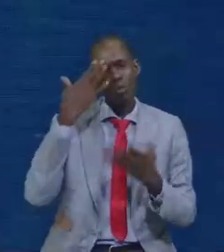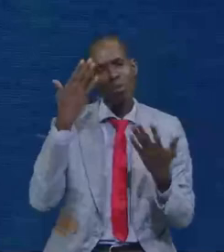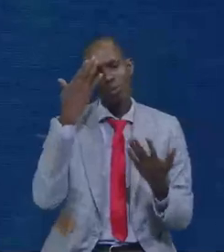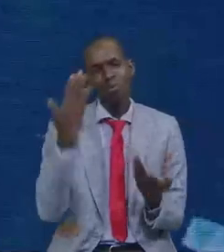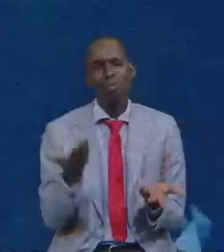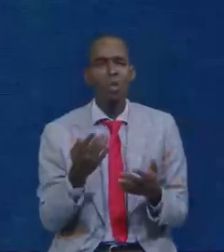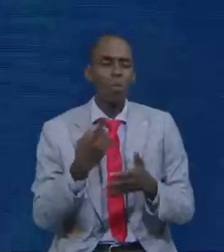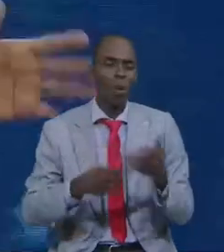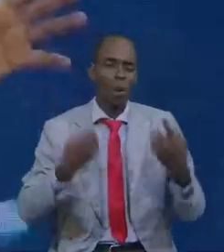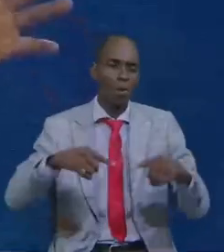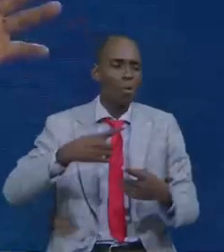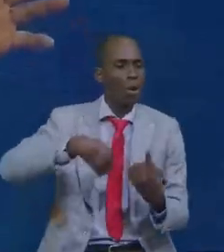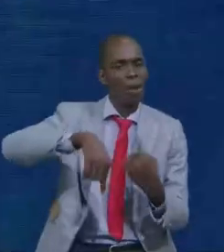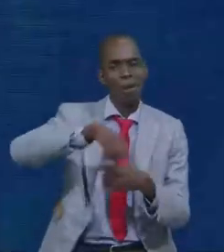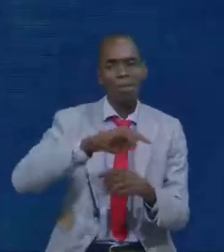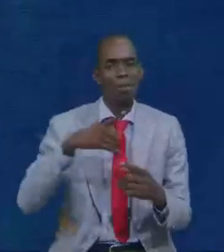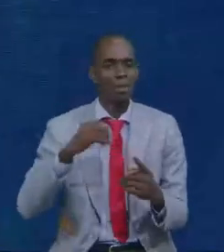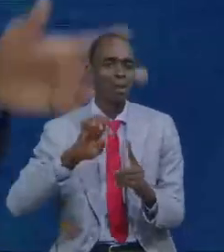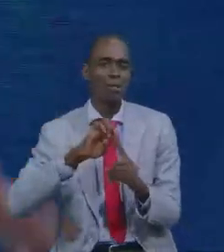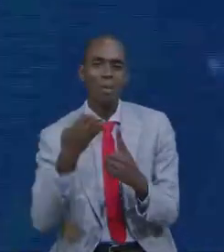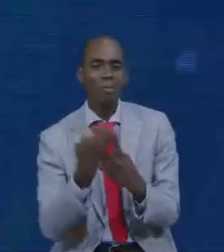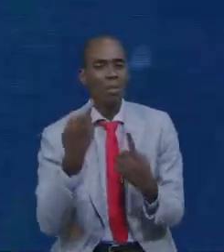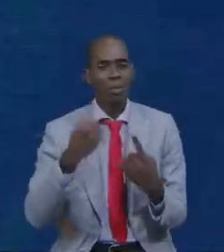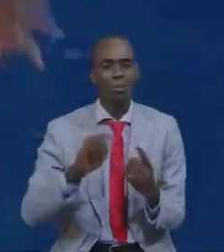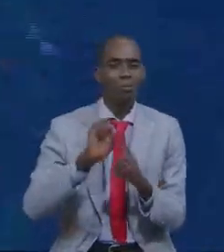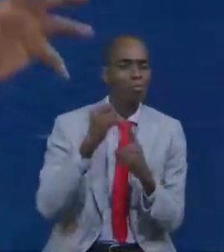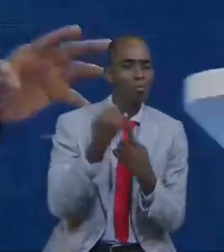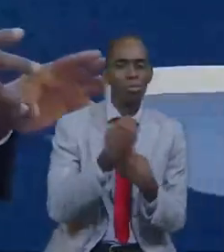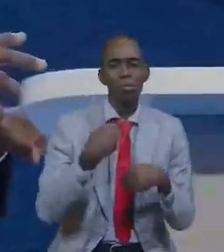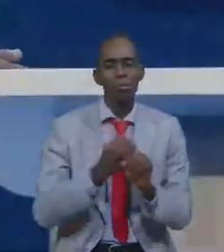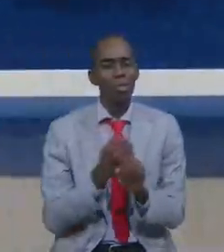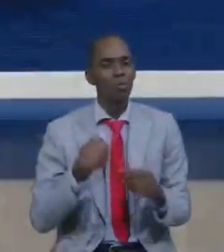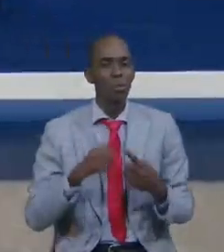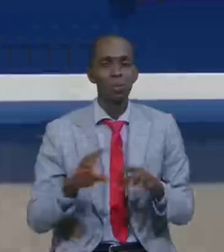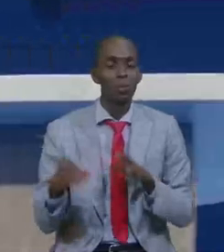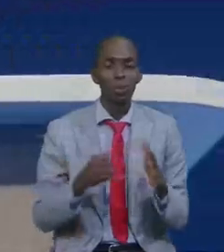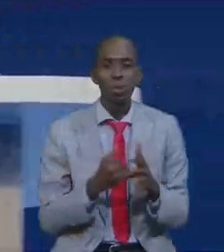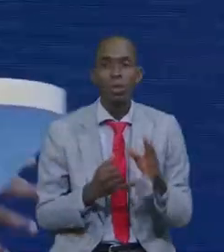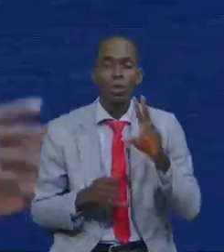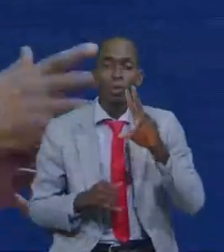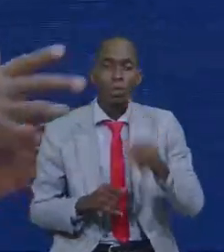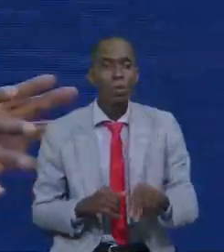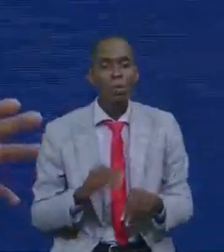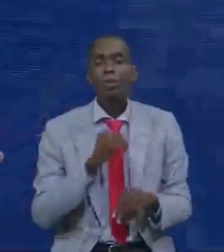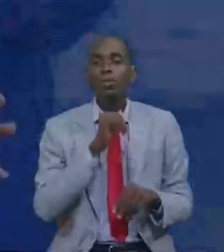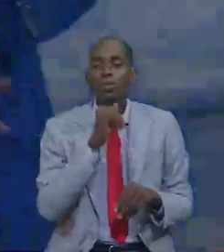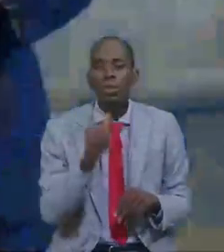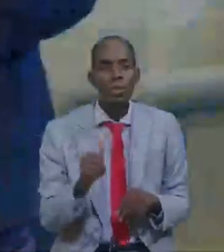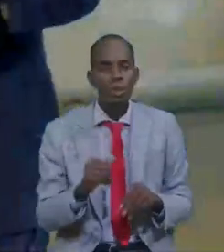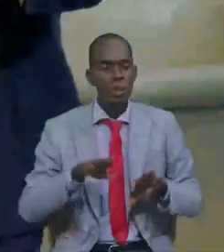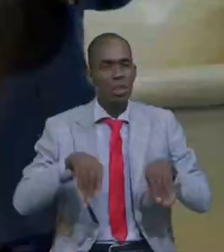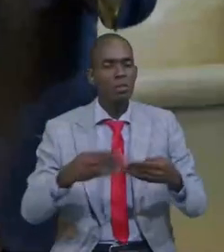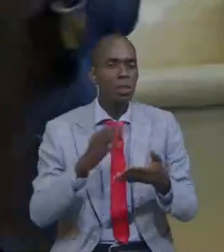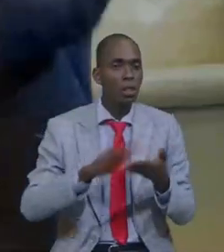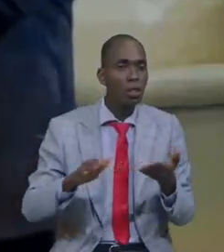bon moralement et normalement, mais son environnement, tout ce qu'il voit,